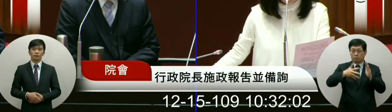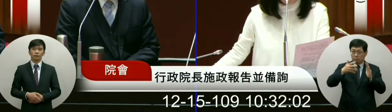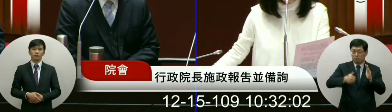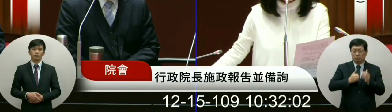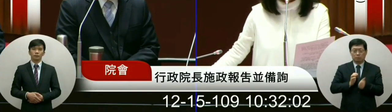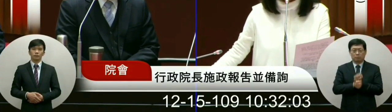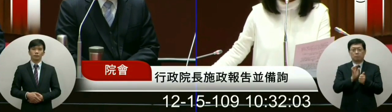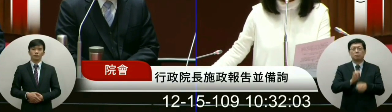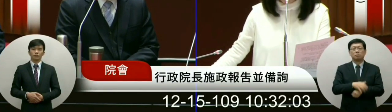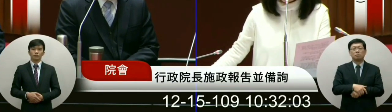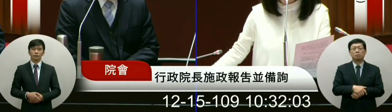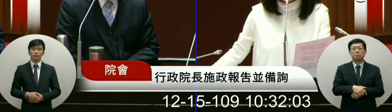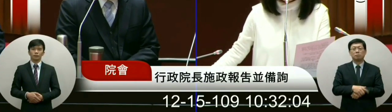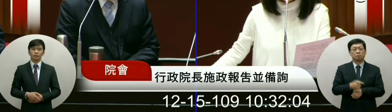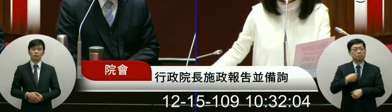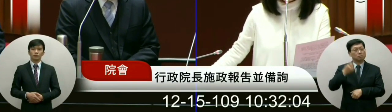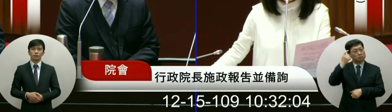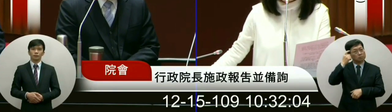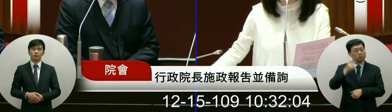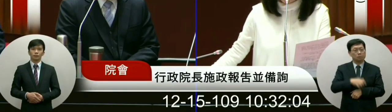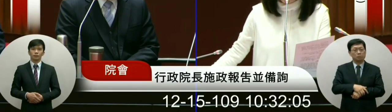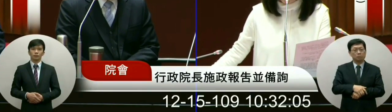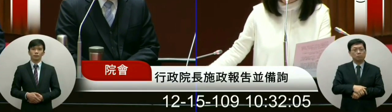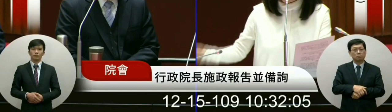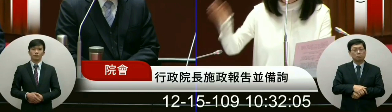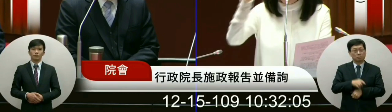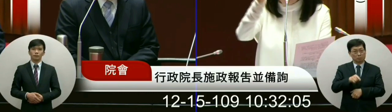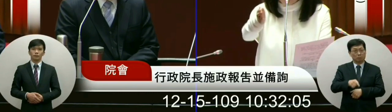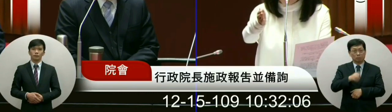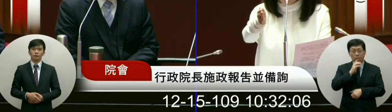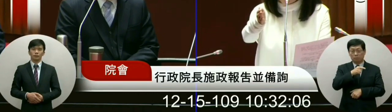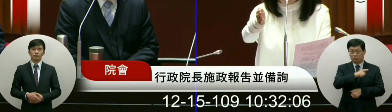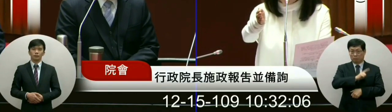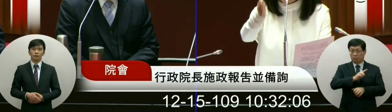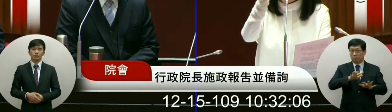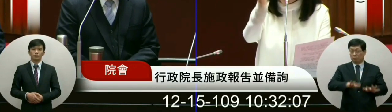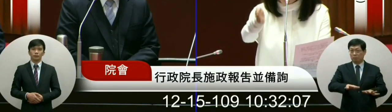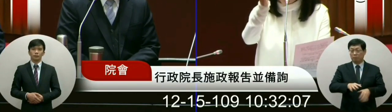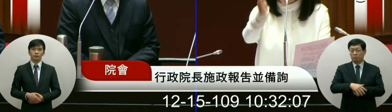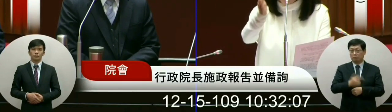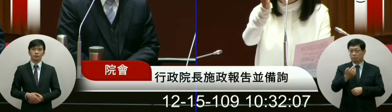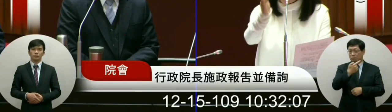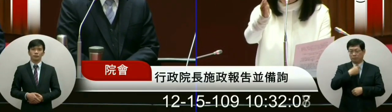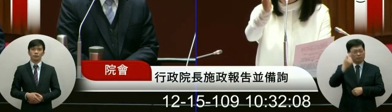长您的后盾。我想这应该是您现在